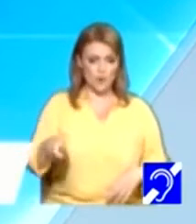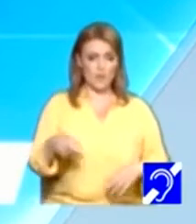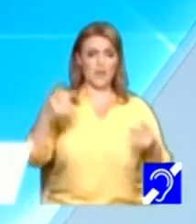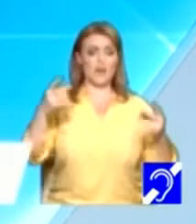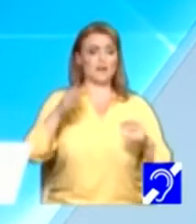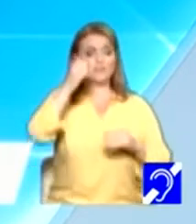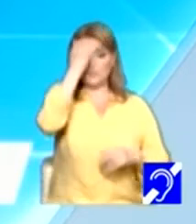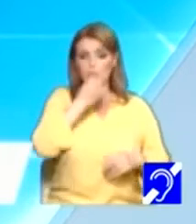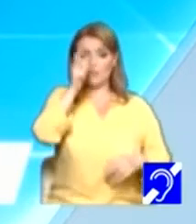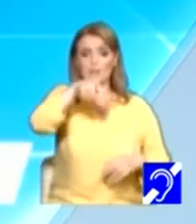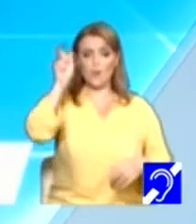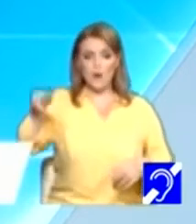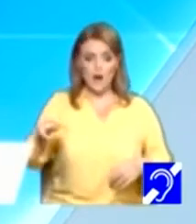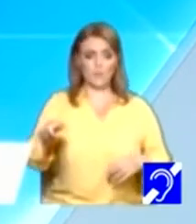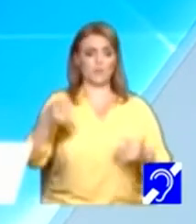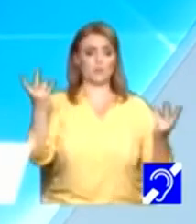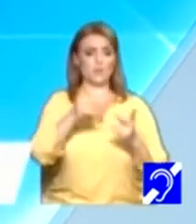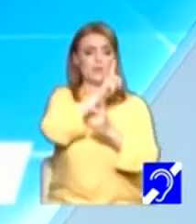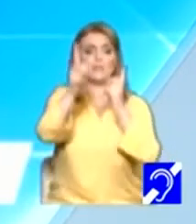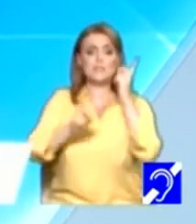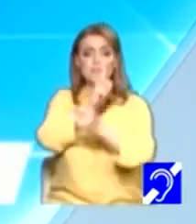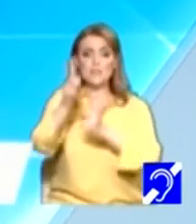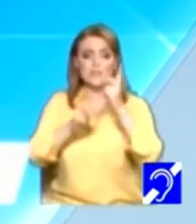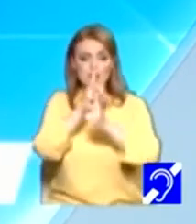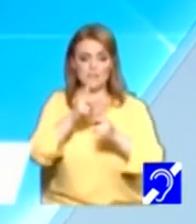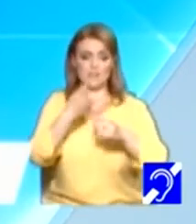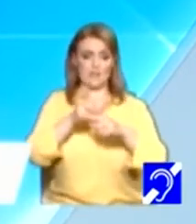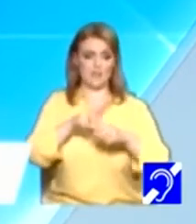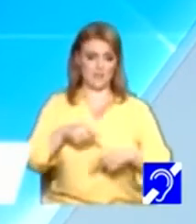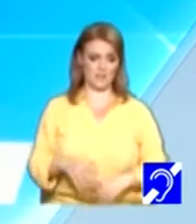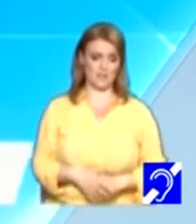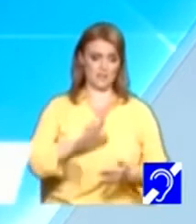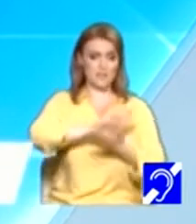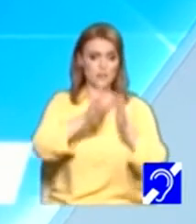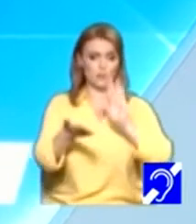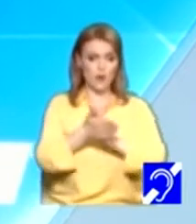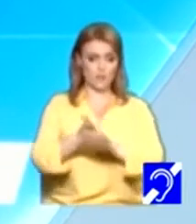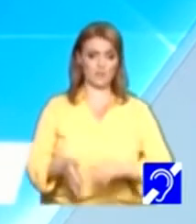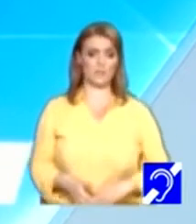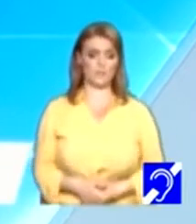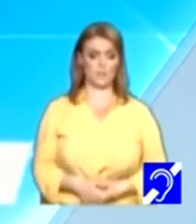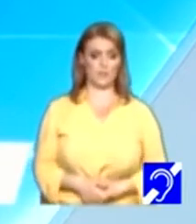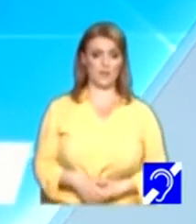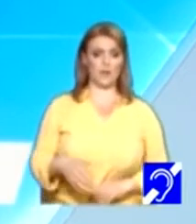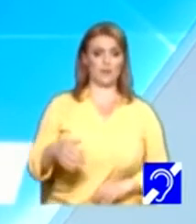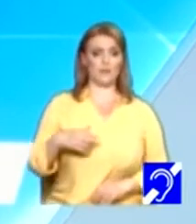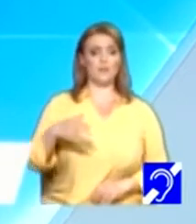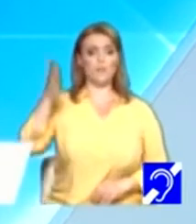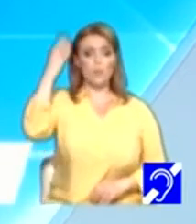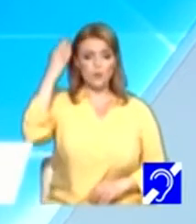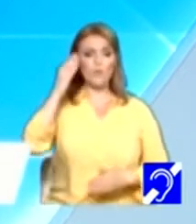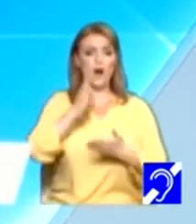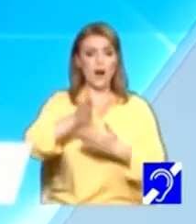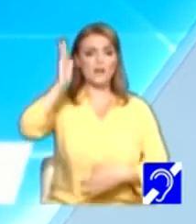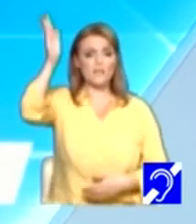oameni. Alegerile, asta înseamnă schimbare. Eu mult pot să vorbesc despre diferența ce e afară și ce e aici. Moldova are viitor. Uitați-vă